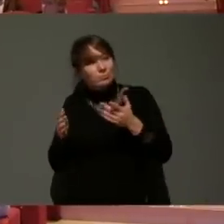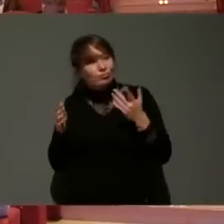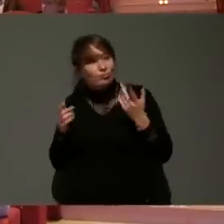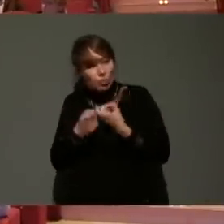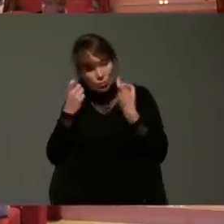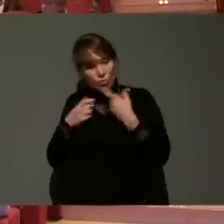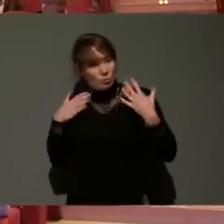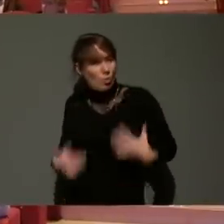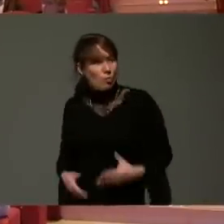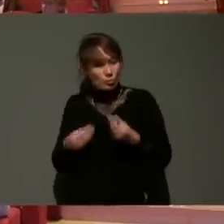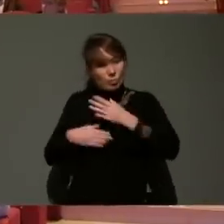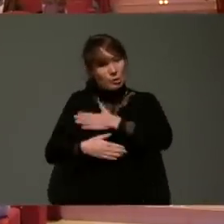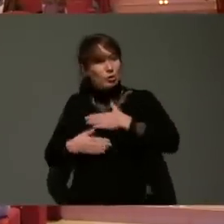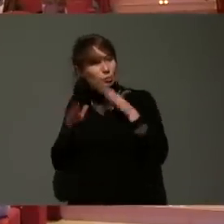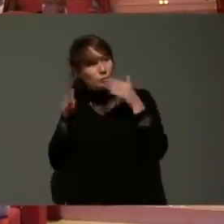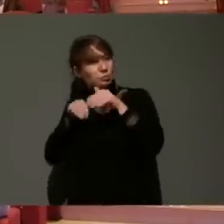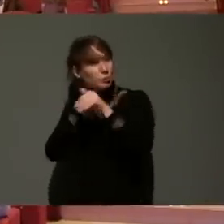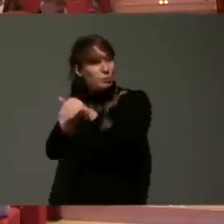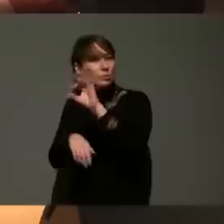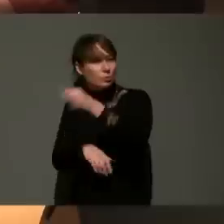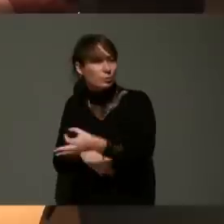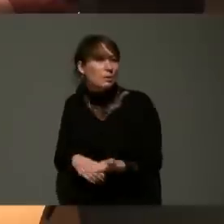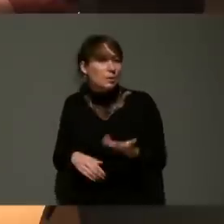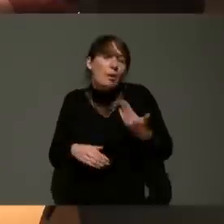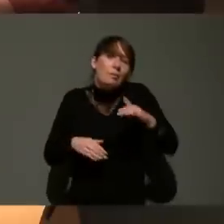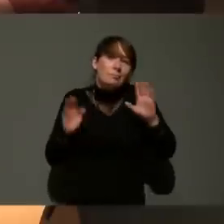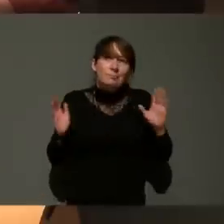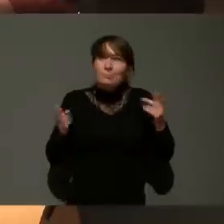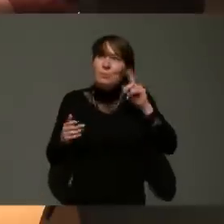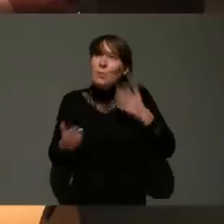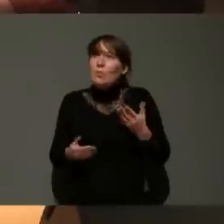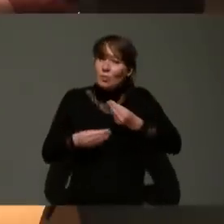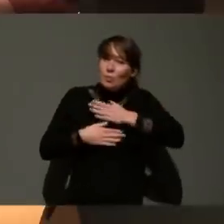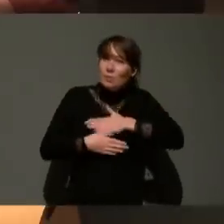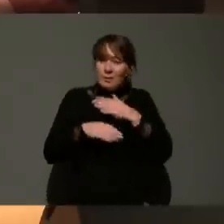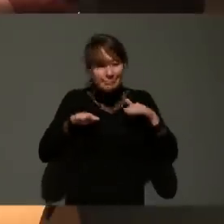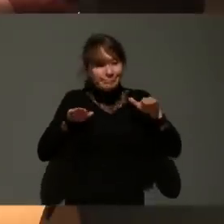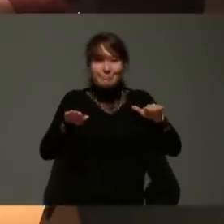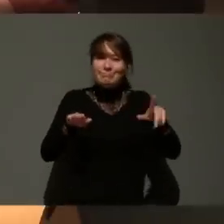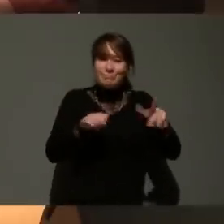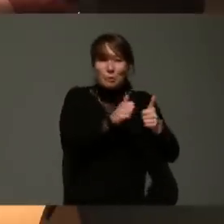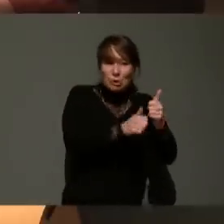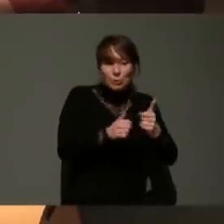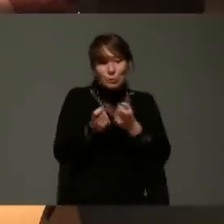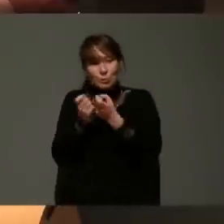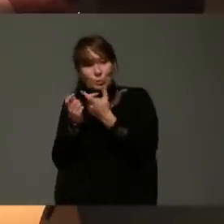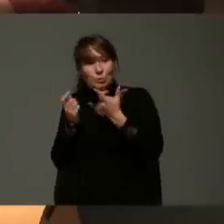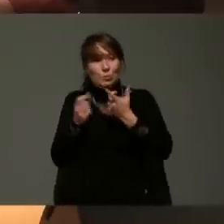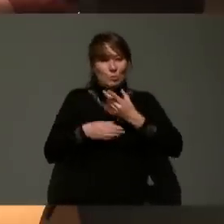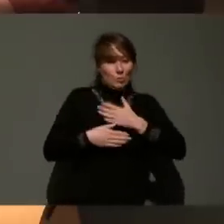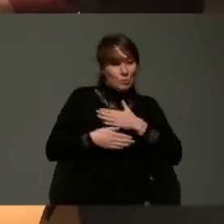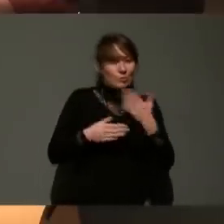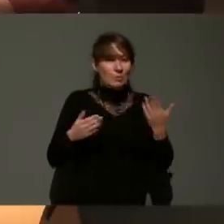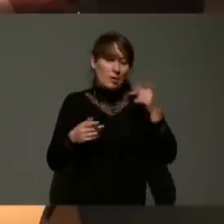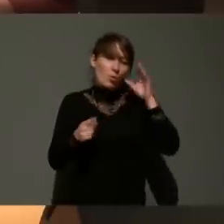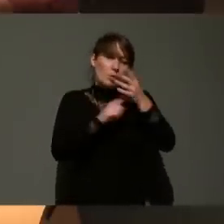quoi, de se faire plaisir. Mais là, actuellement, je me fais plaisir, mais la finalité, c'est d'atteindre les objectifs